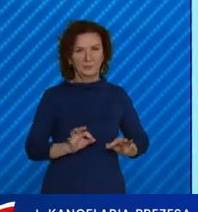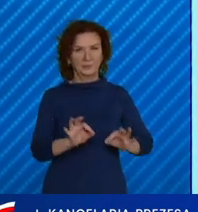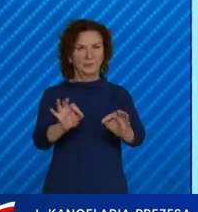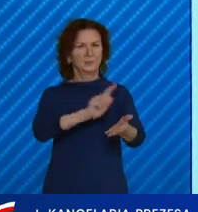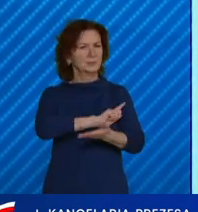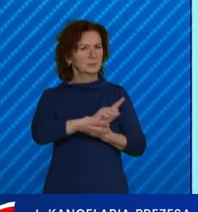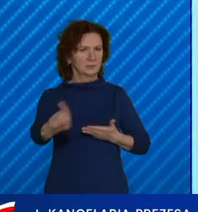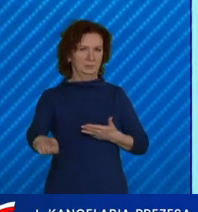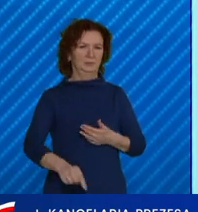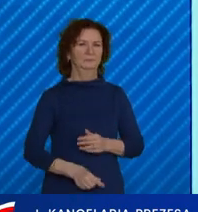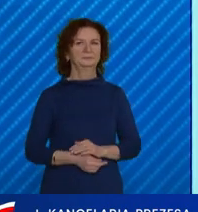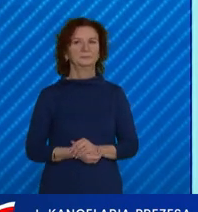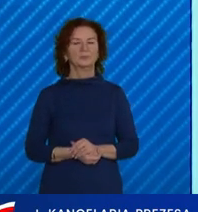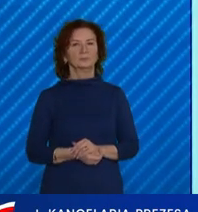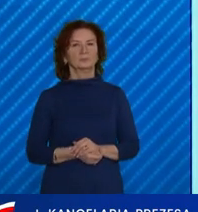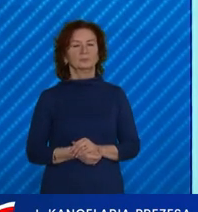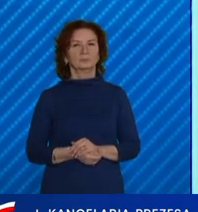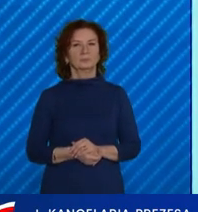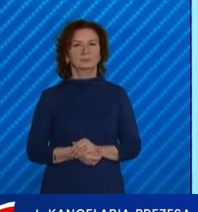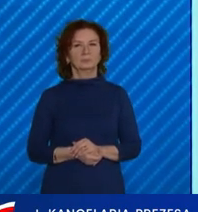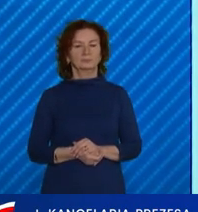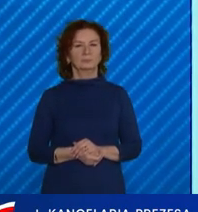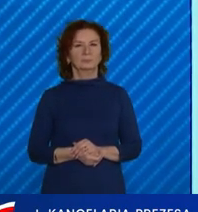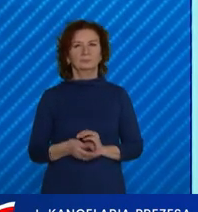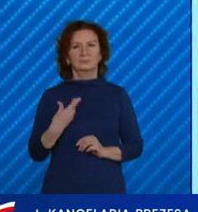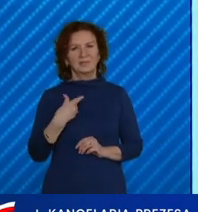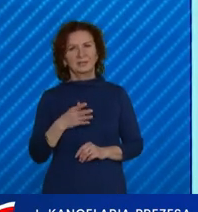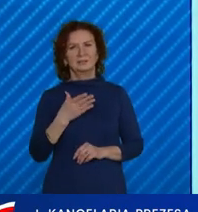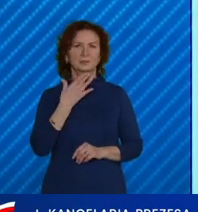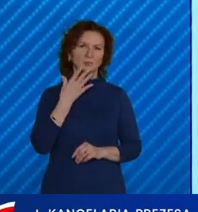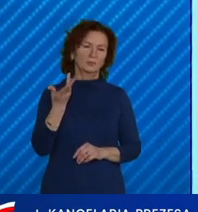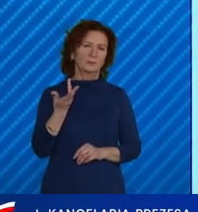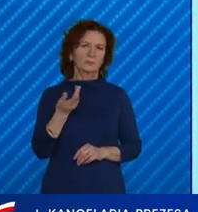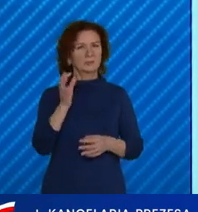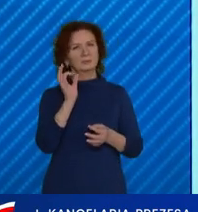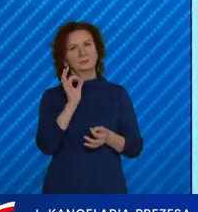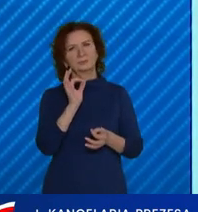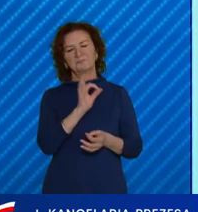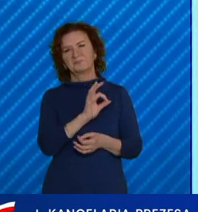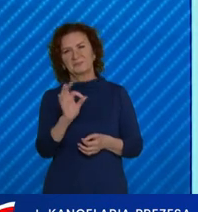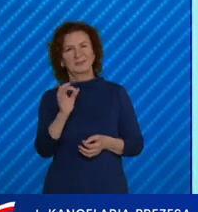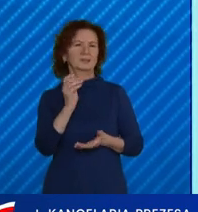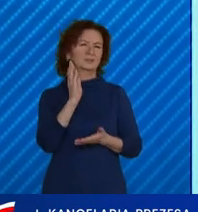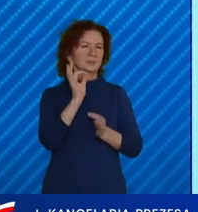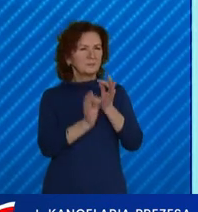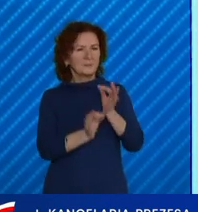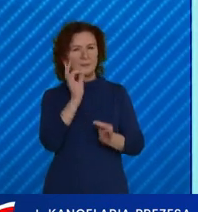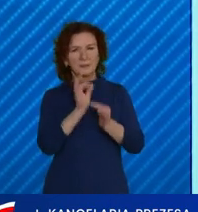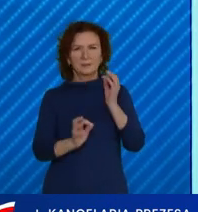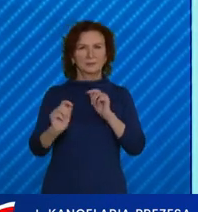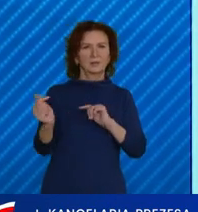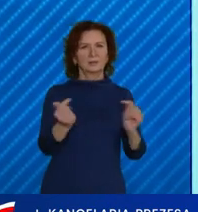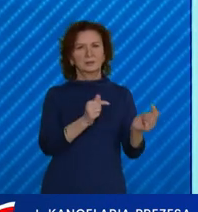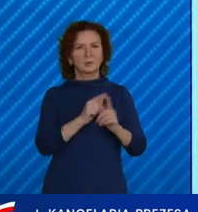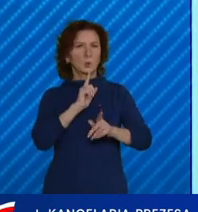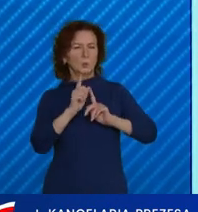dużą prędkością. I no, nie chcę już się odnosić do jakichś tam poszczególnych rozmów i dyskusji